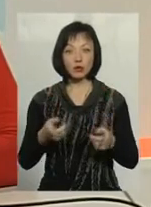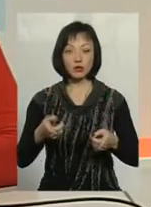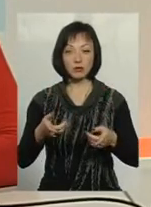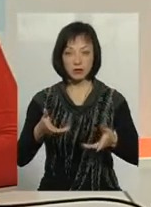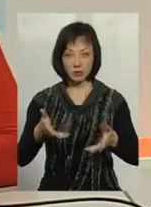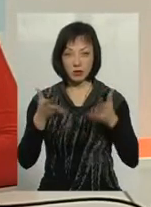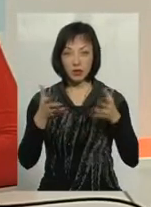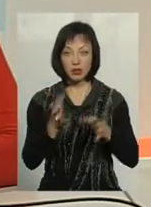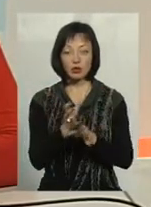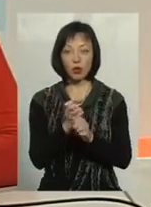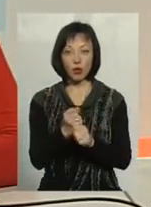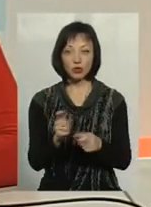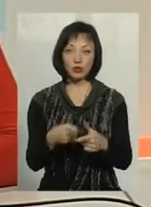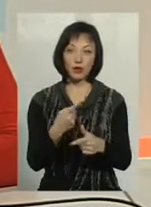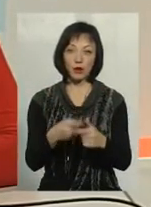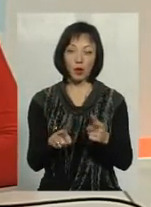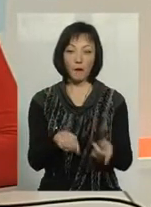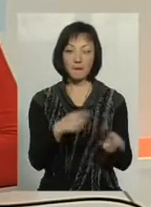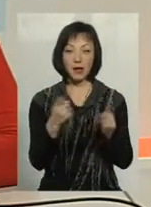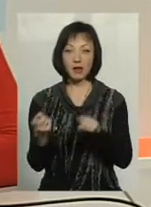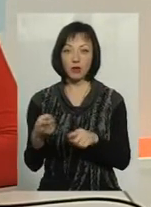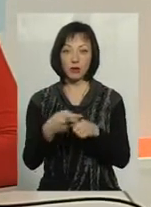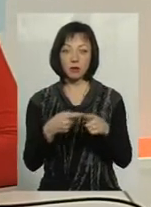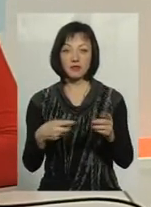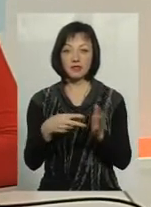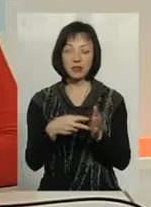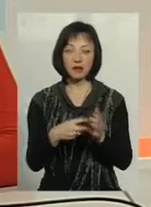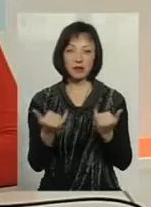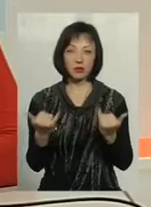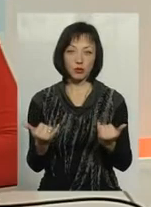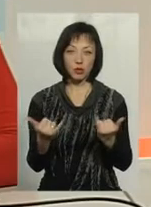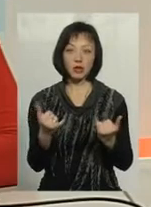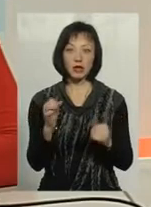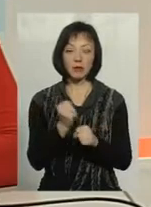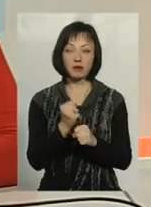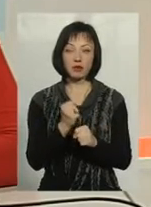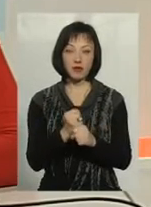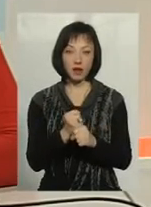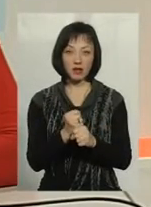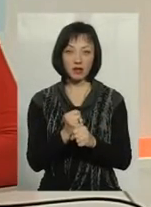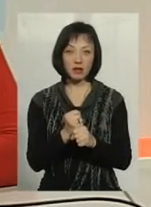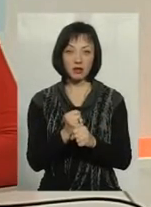всім, хоча б рівні мінімальному, вони, мабуть, будуть,